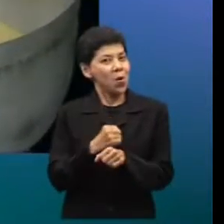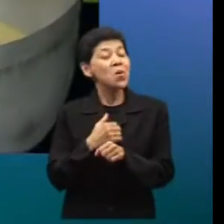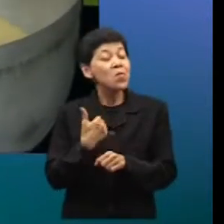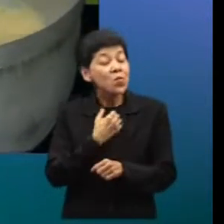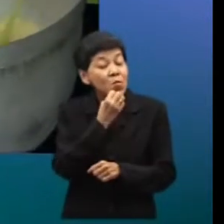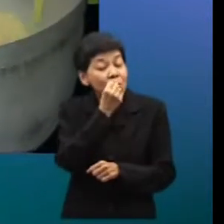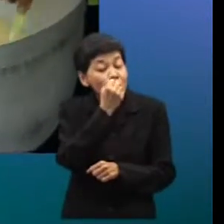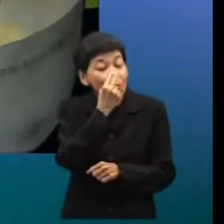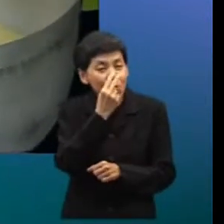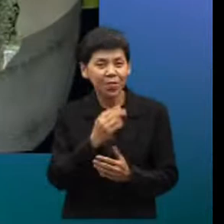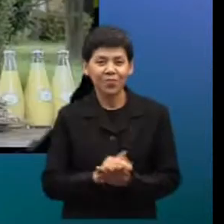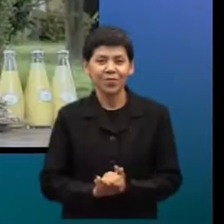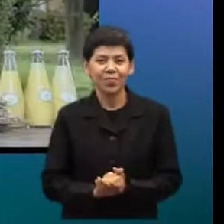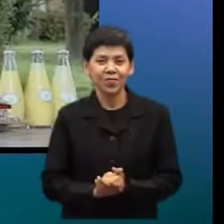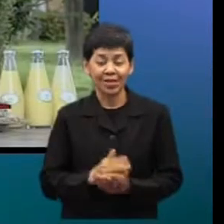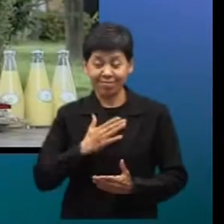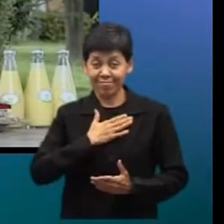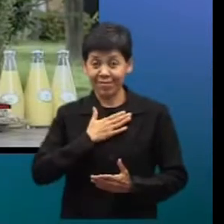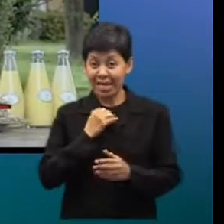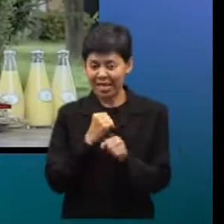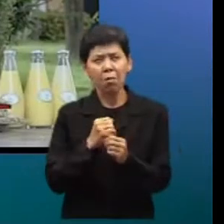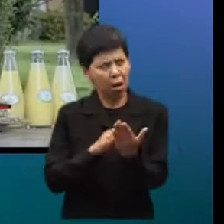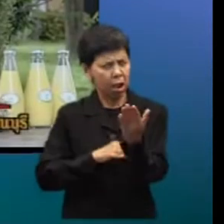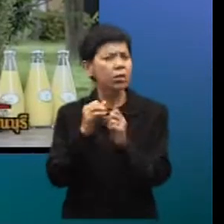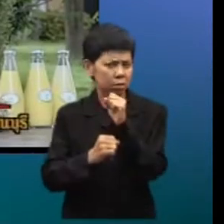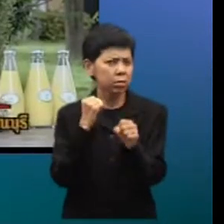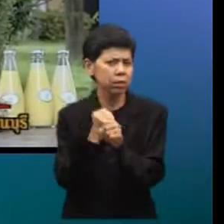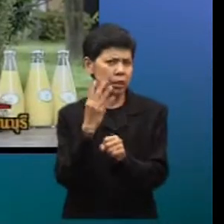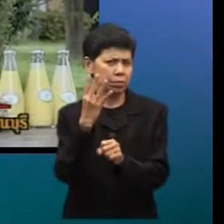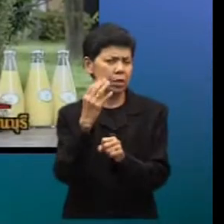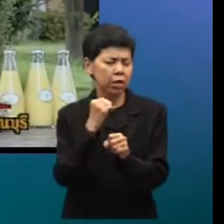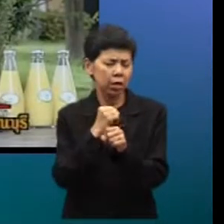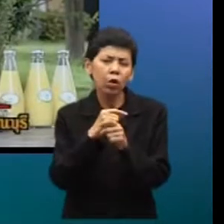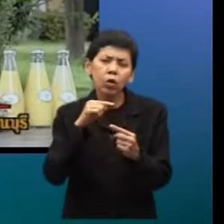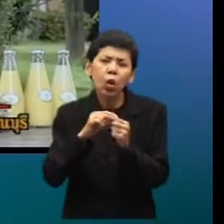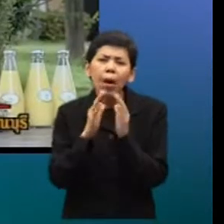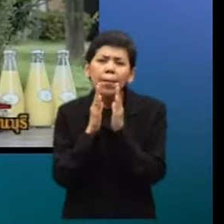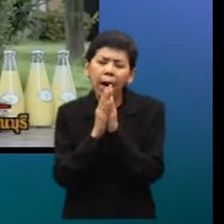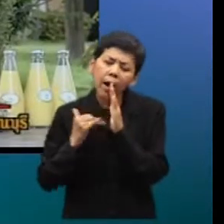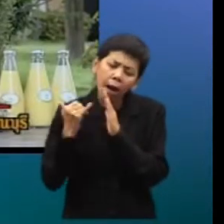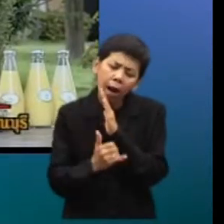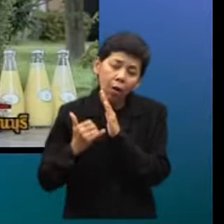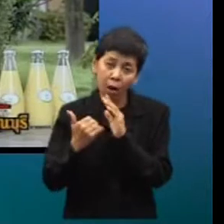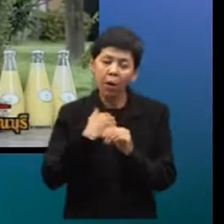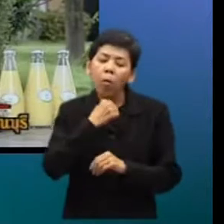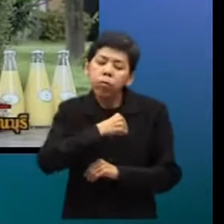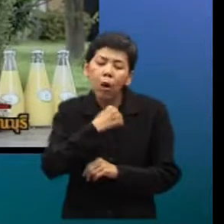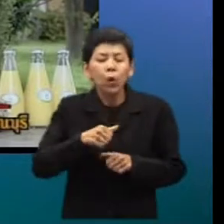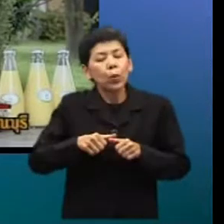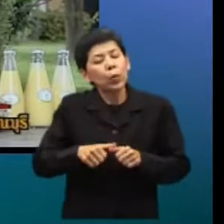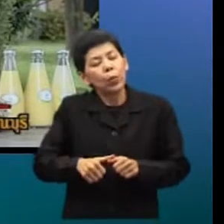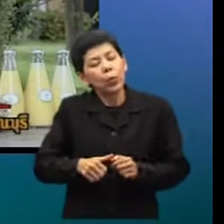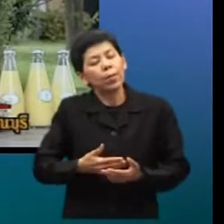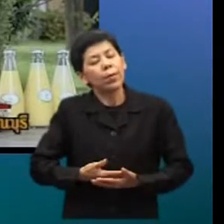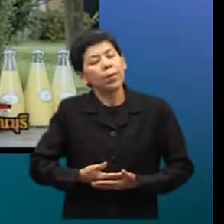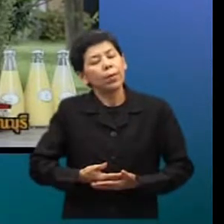ลองไปฟังดูครับ ปกติแล้วนี่เราทำมา4ปีแล้วนะคะที่สำหรับช่วงเข้าพรรษานะคะจะมีคนแก่ไปอยู่ที่วัดน